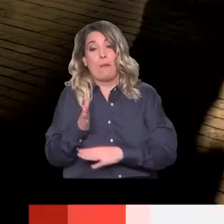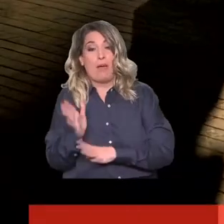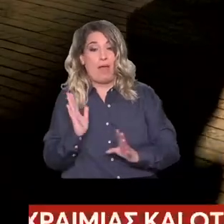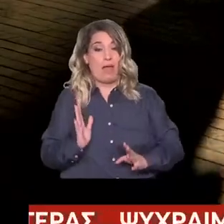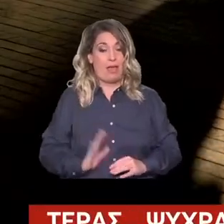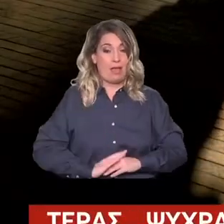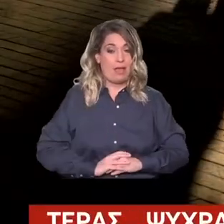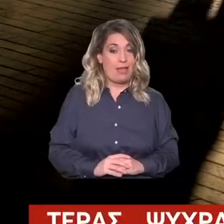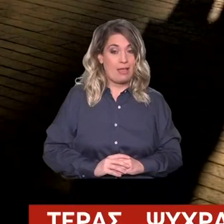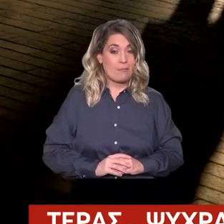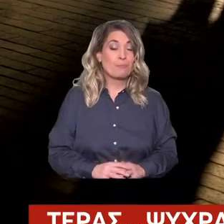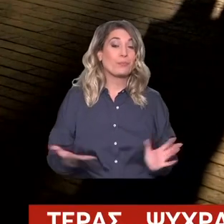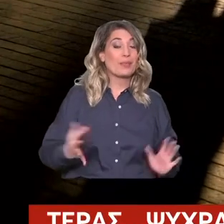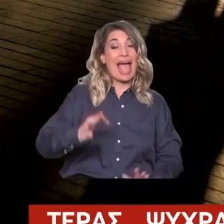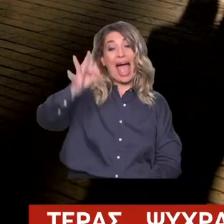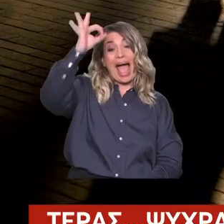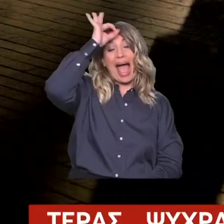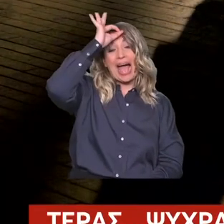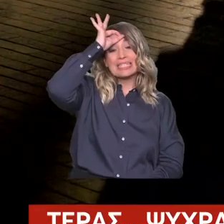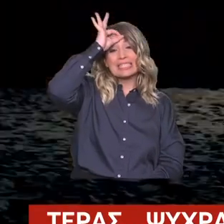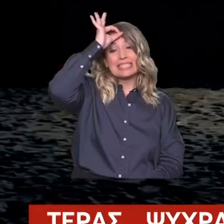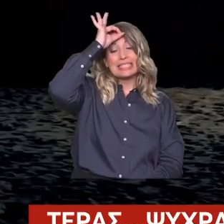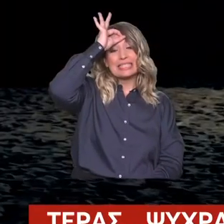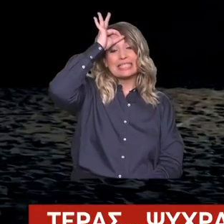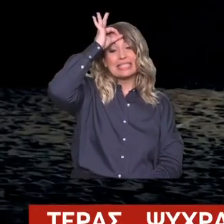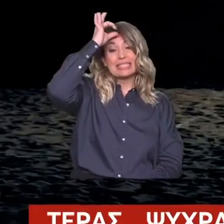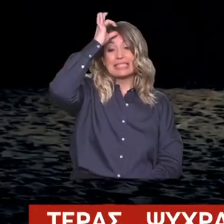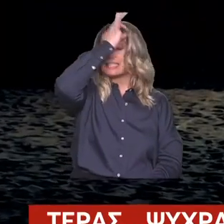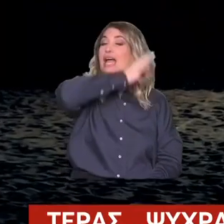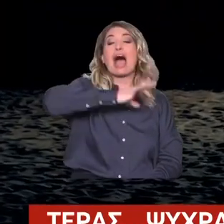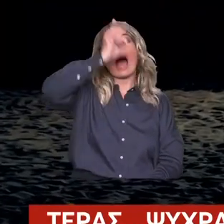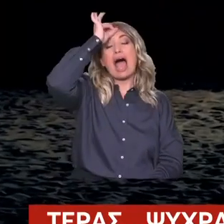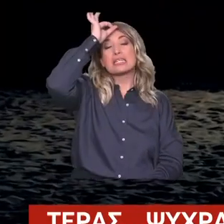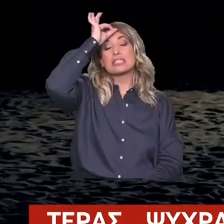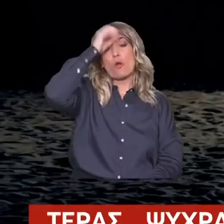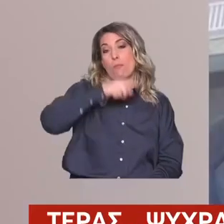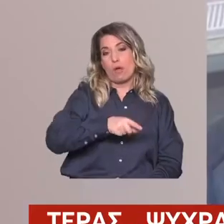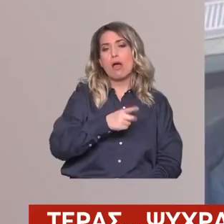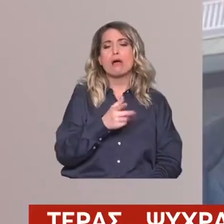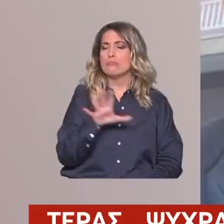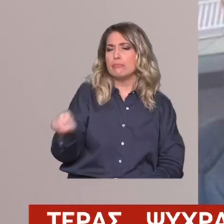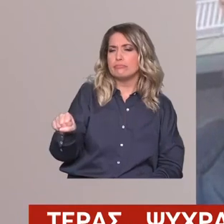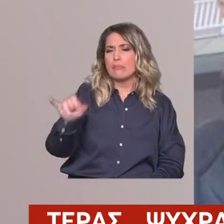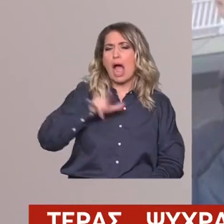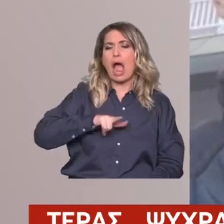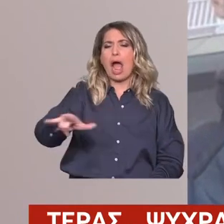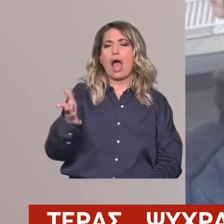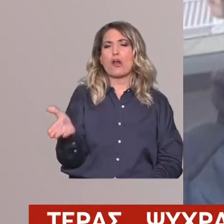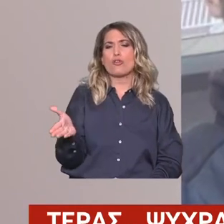ούτε όταν οι αρχές τον σταμάτησαν στο αεροδρόμιο για να μην φύγει για την Αθήνα, όπως προσπάθησε να κάνει. Λίγο πριν την